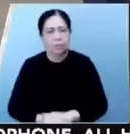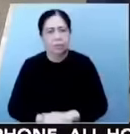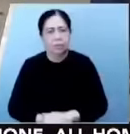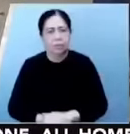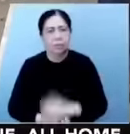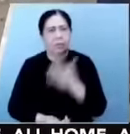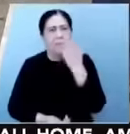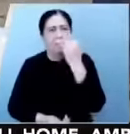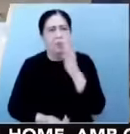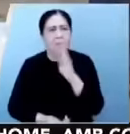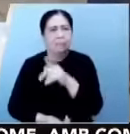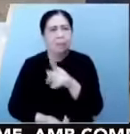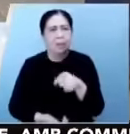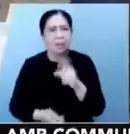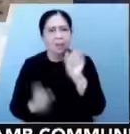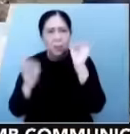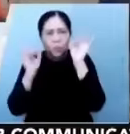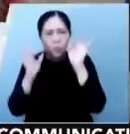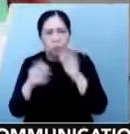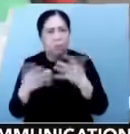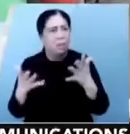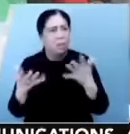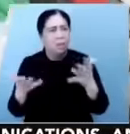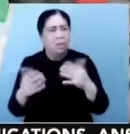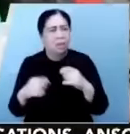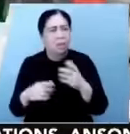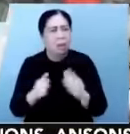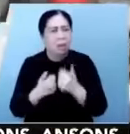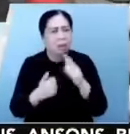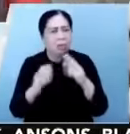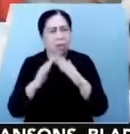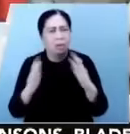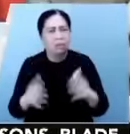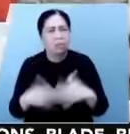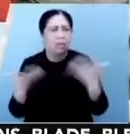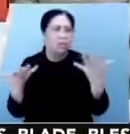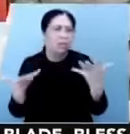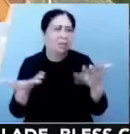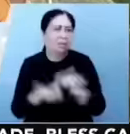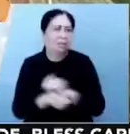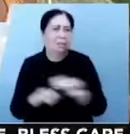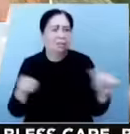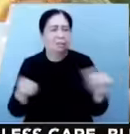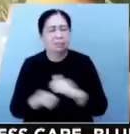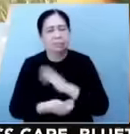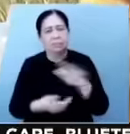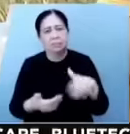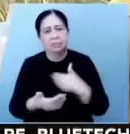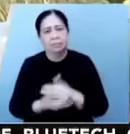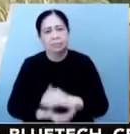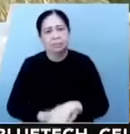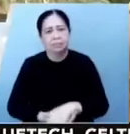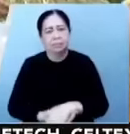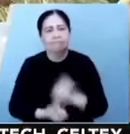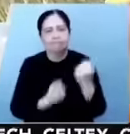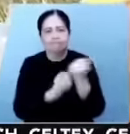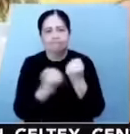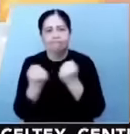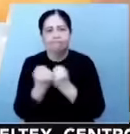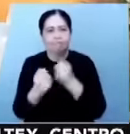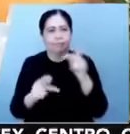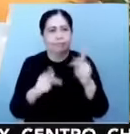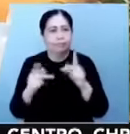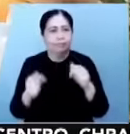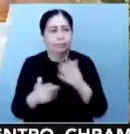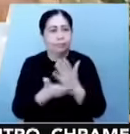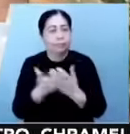nyo ba? Napakadelikado. Hindi, wala na po dun. Kumusta po yung bahay nyo? Nasunog na? Wala na po, ma'am. Nasunog na lahat. Nagbayanihan na mga residente dito at ilang